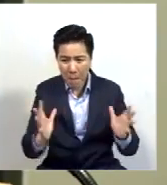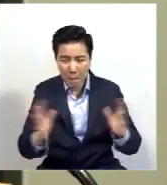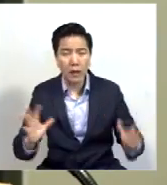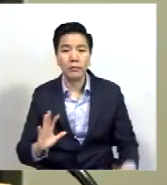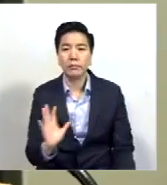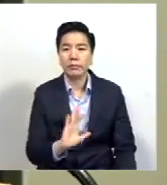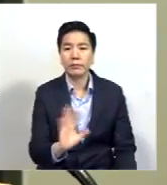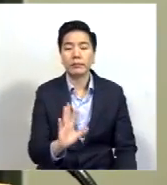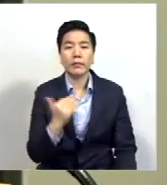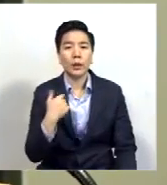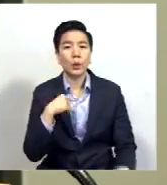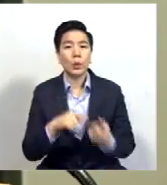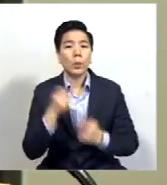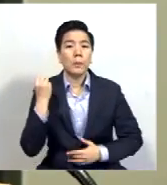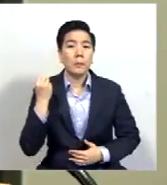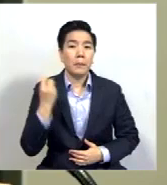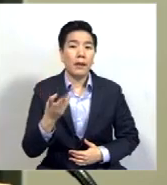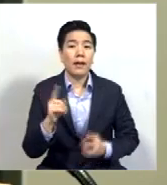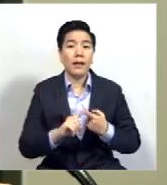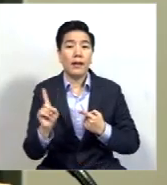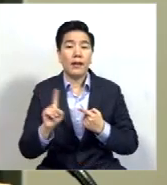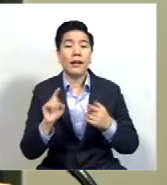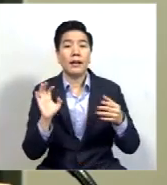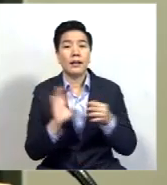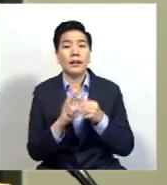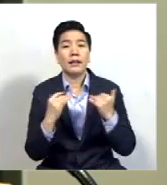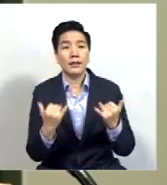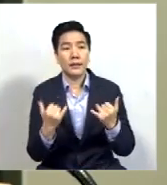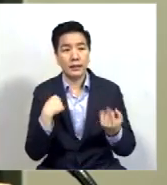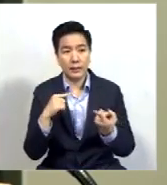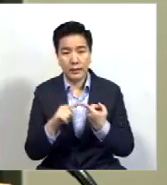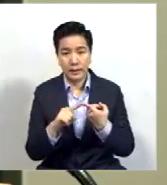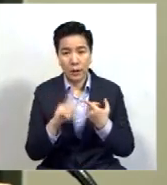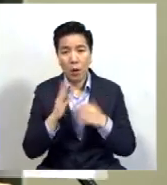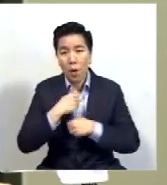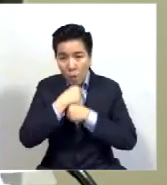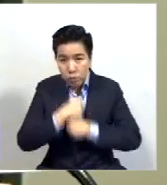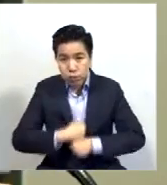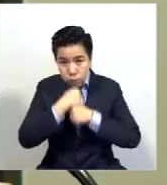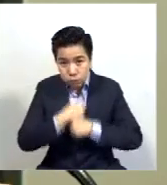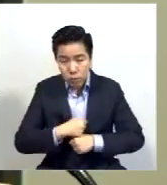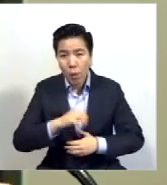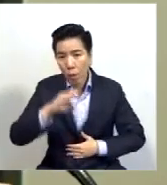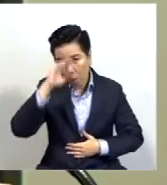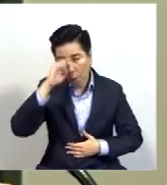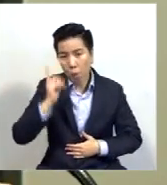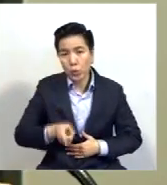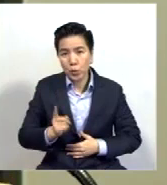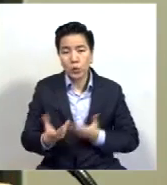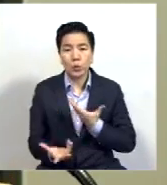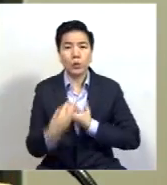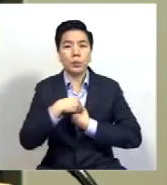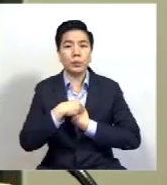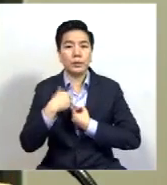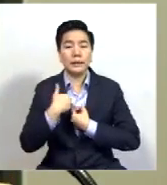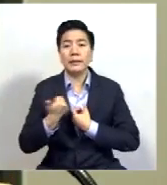ะไรแบบนั้นแต่ส่วนใหญ่เนี่ยเป็นอะไรนะผู้สูงอายุแล้วมีโรคประจำตัวแน่น